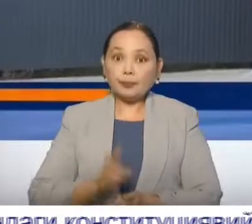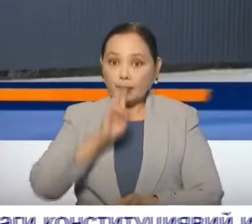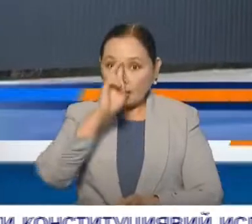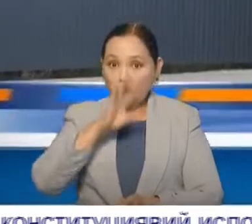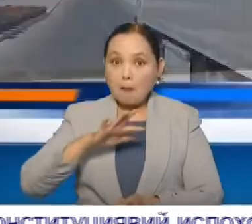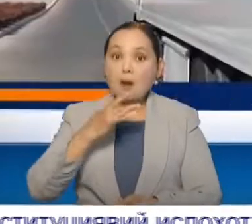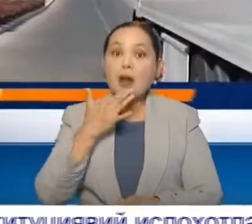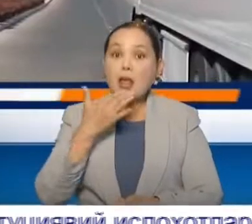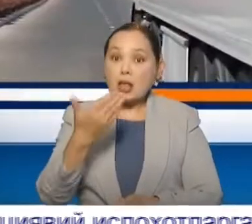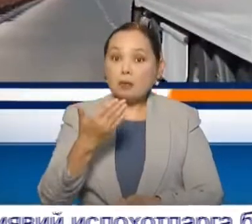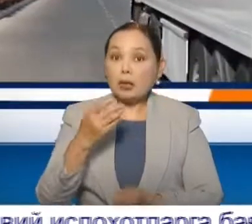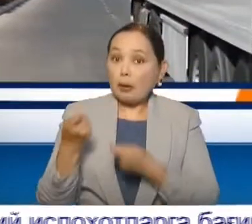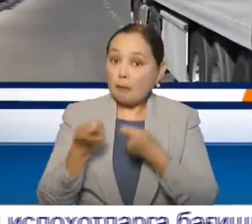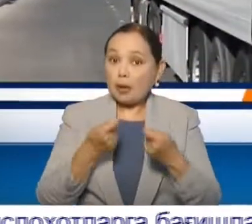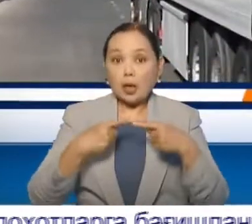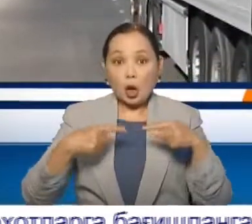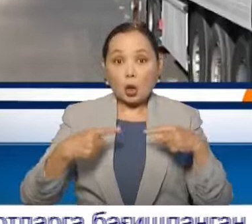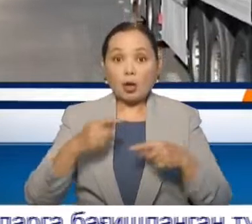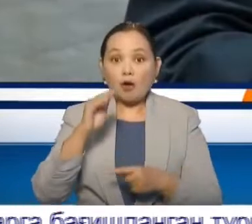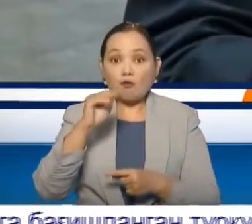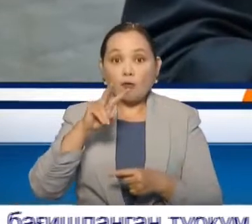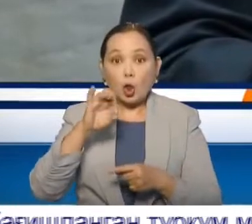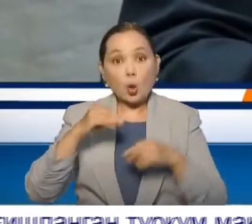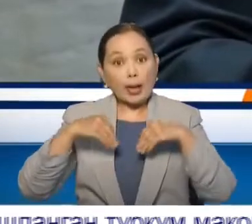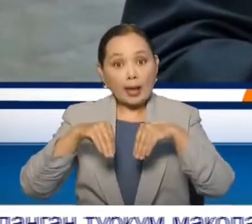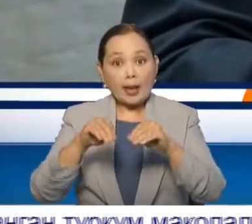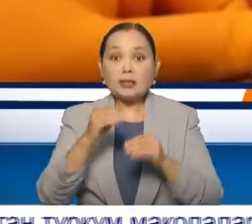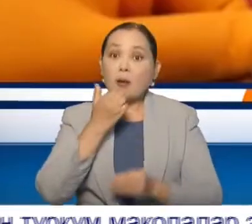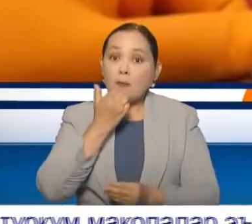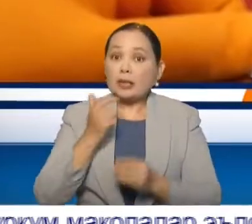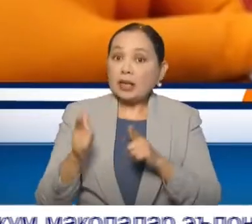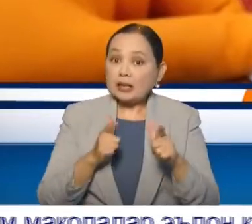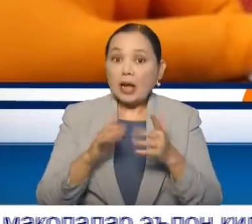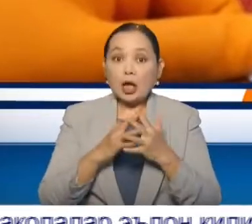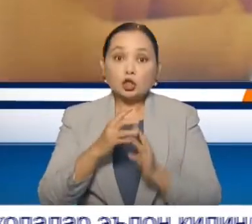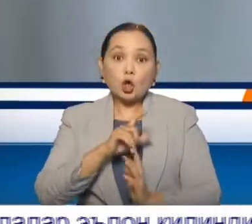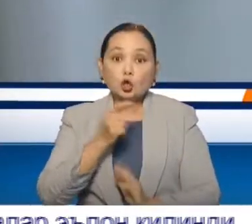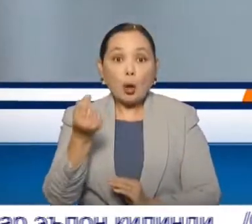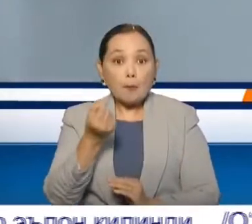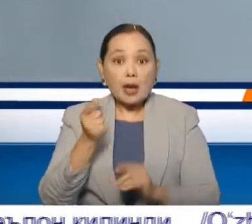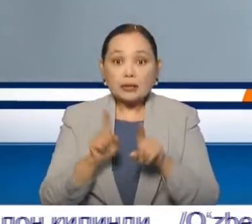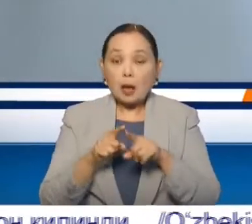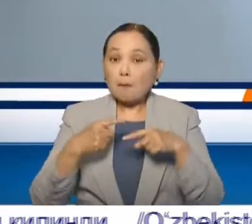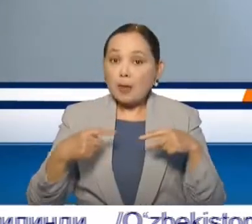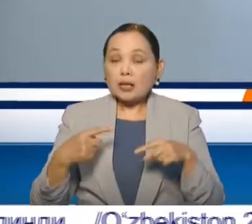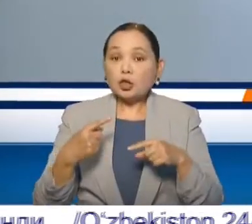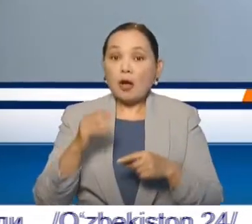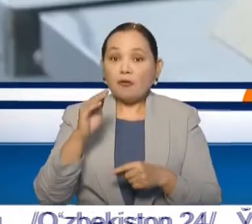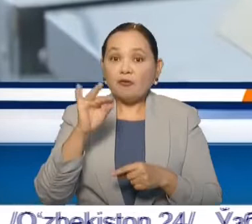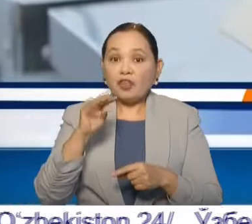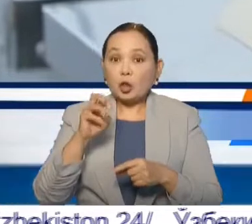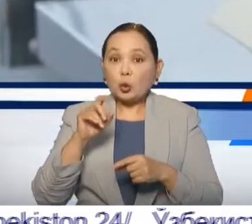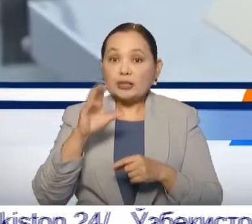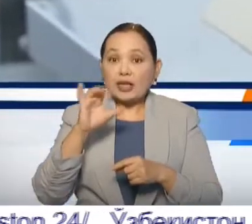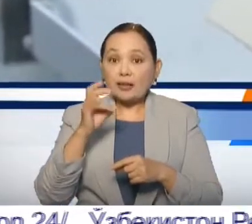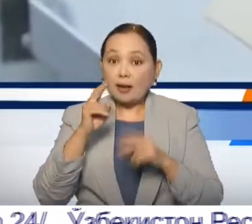Мамлакетымызге импорт боладыган хар кандай флора оламы намунасы. Экиш материалдан тортып, тайёр кушлок хожалыгы маҳсулотларгача барчасы фитосанитария текшерувидан